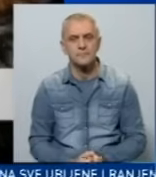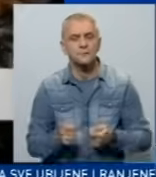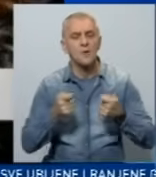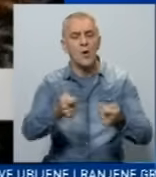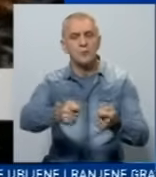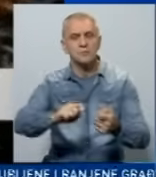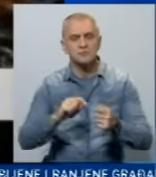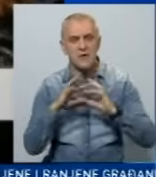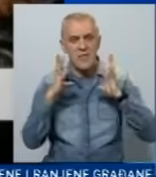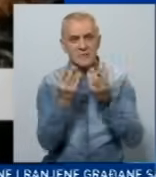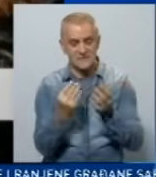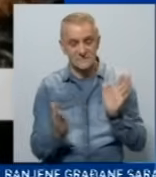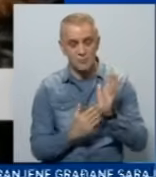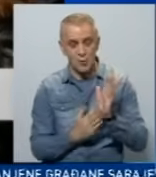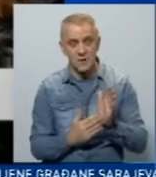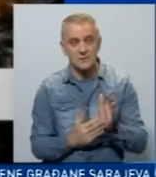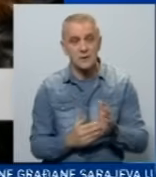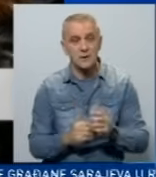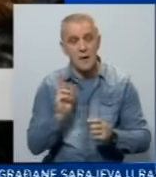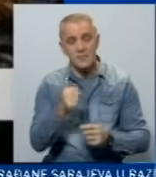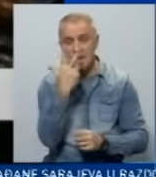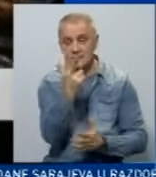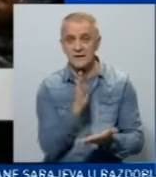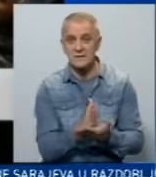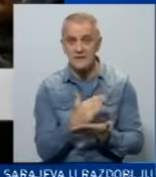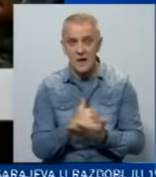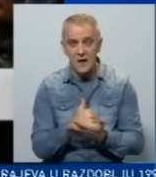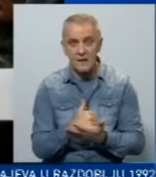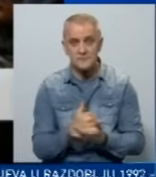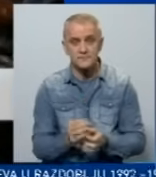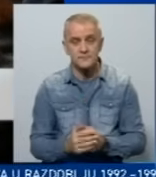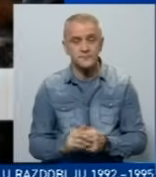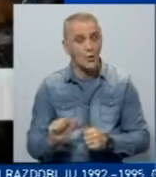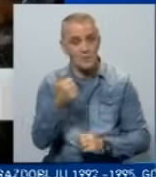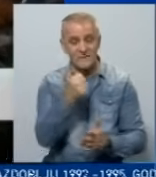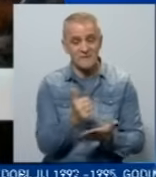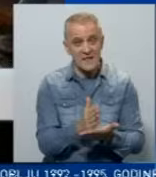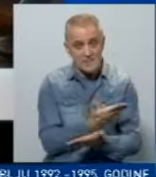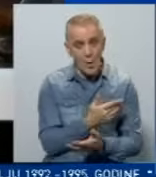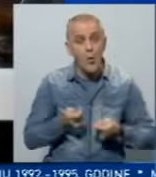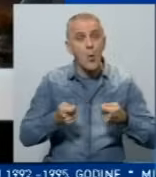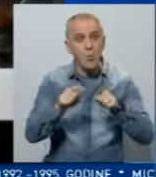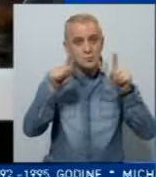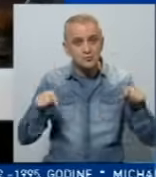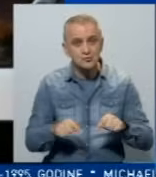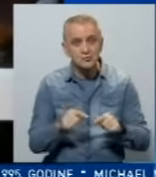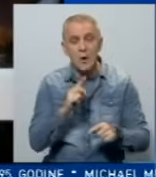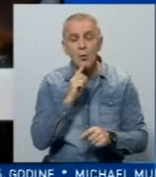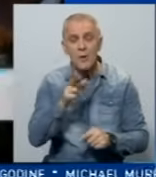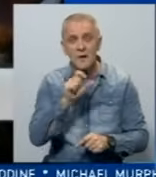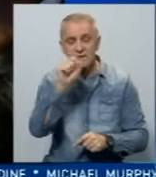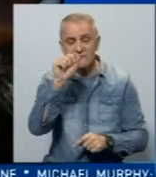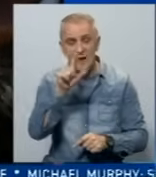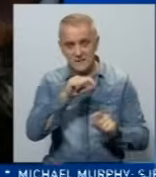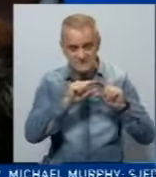optužnica jedinstven akt i sastoji se iz tri dijela. U prvom dijelu optužnice, koji ima 12 redova, su